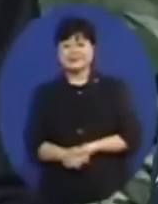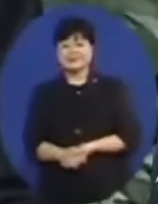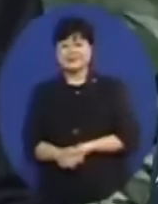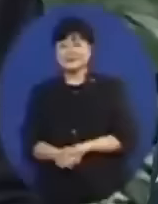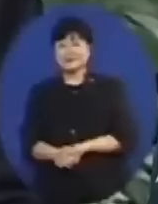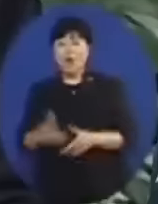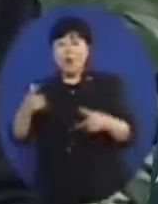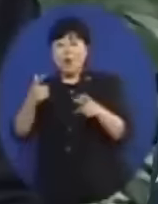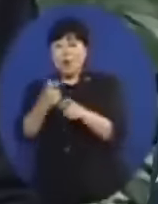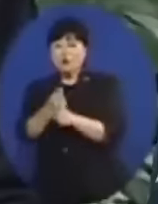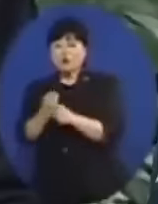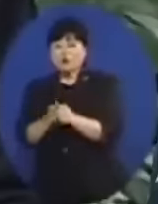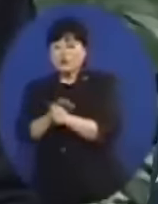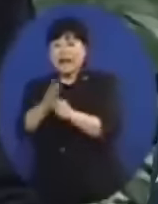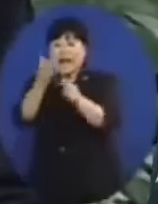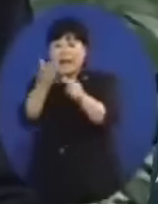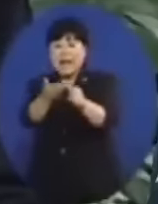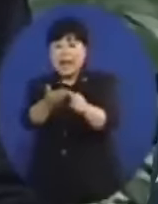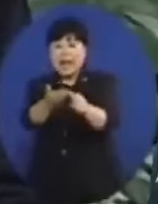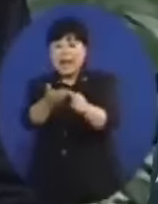너희 원수를 사랑하라